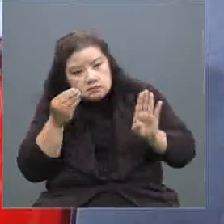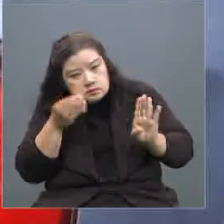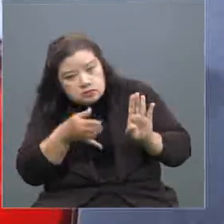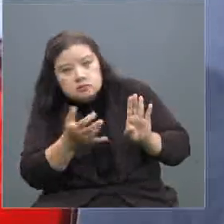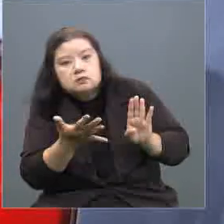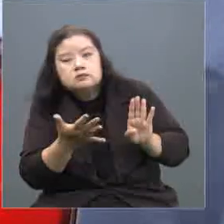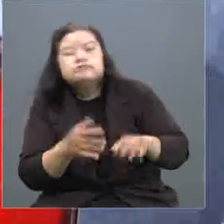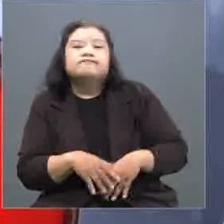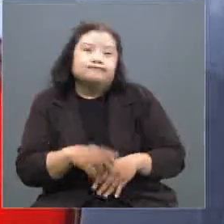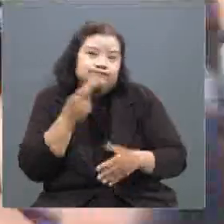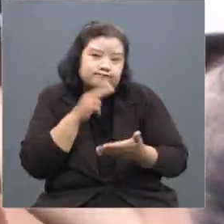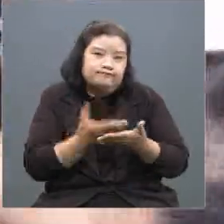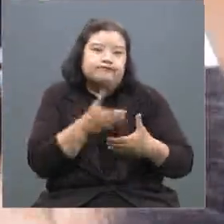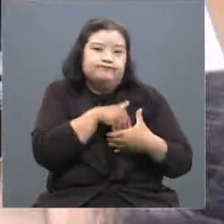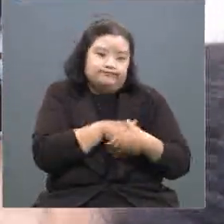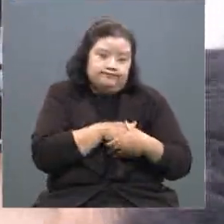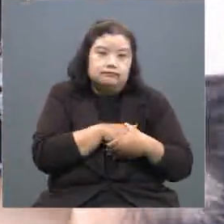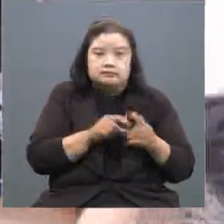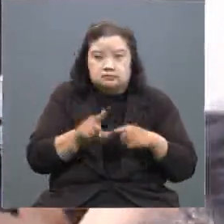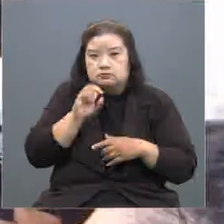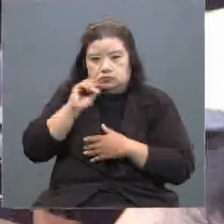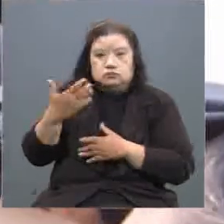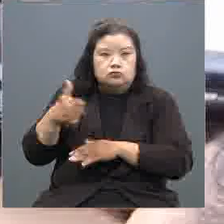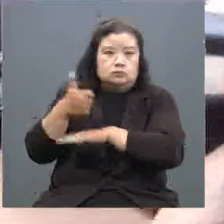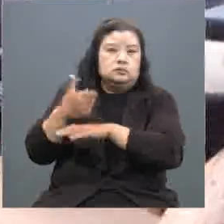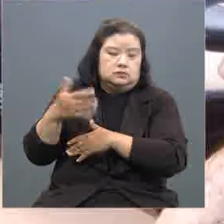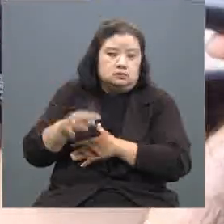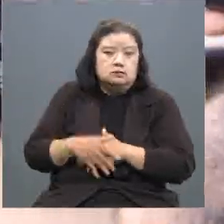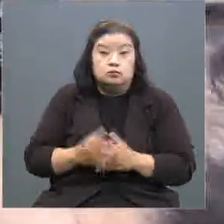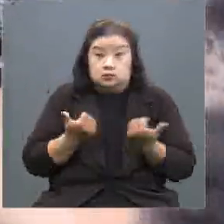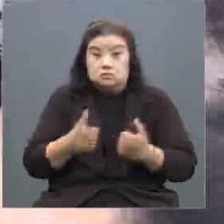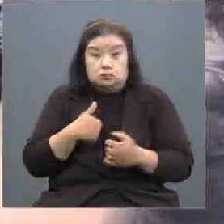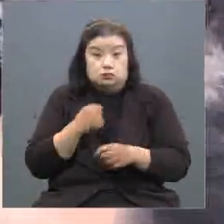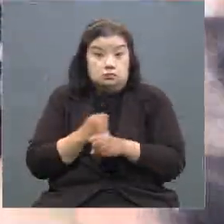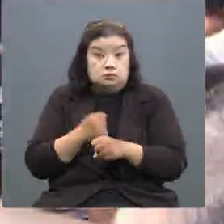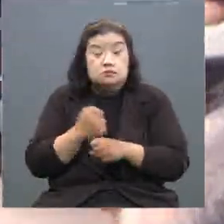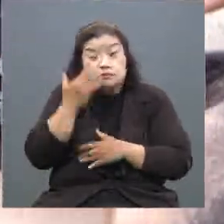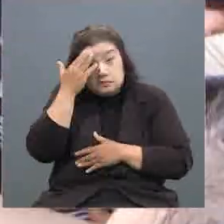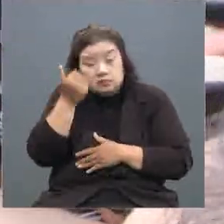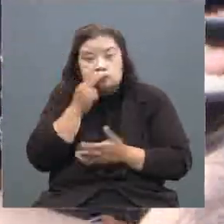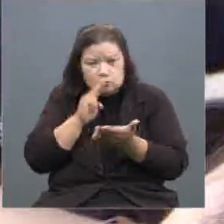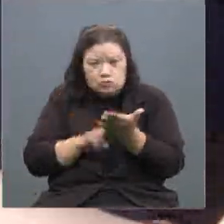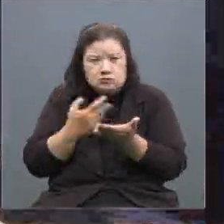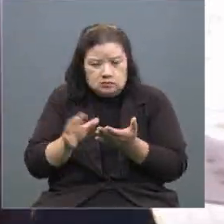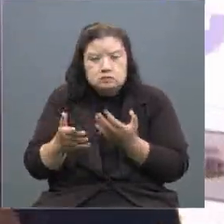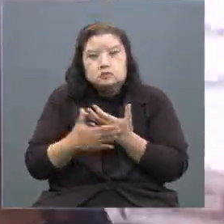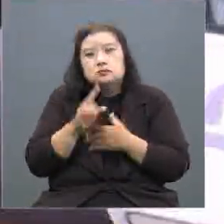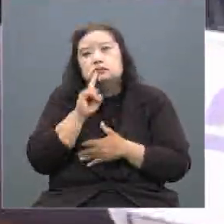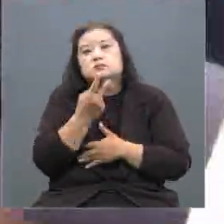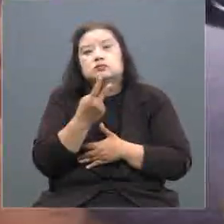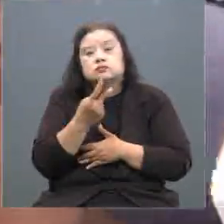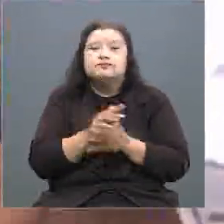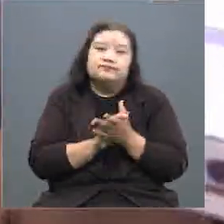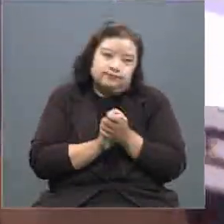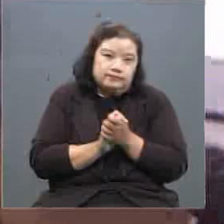เรียกกลับออกมาด้วยซึ่งทั้งหมดก็ได้เรียนผู้บังคับบัญชาไปแล้วยืนยันว่าอันนี้เป็นหมายเรียกครั้งที่2เพราะฉะนั้นหลังจากนี้ก็จะต้องพิจารณา